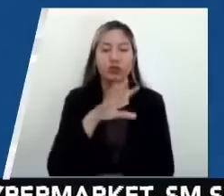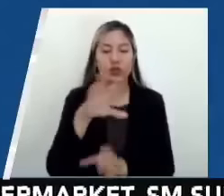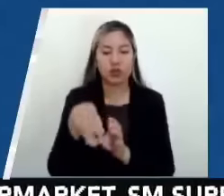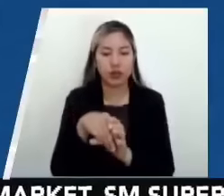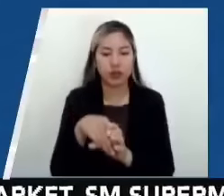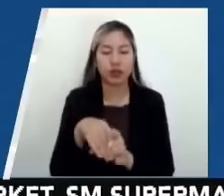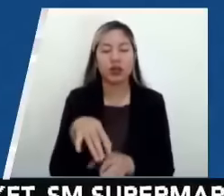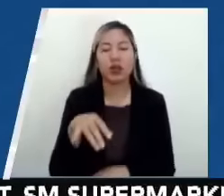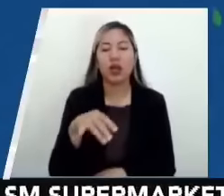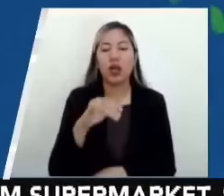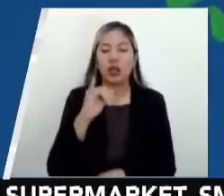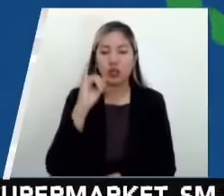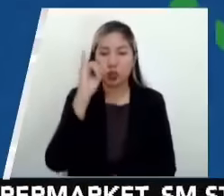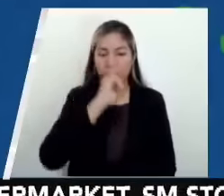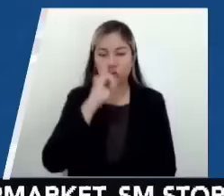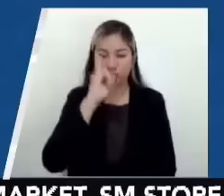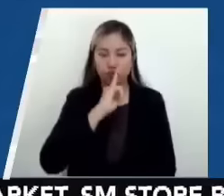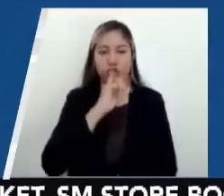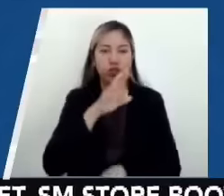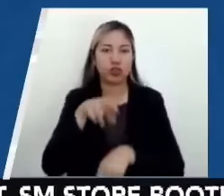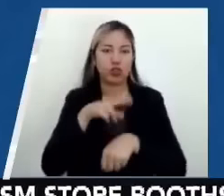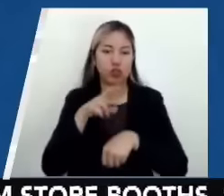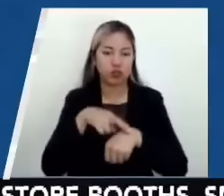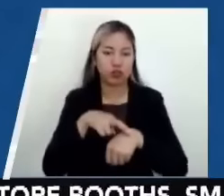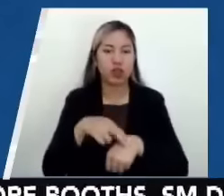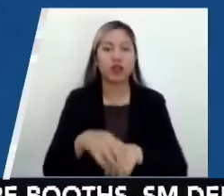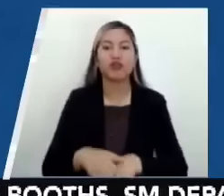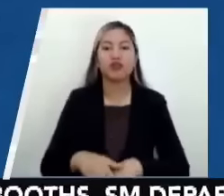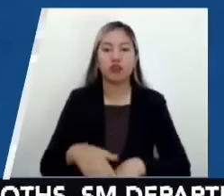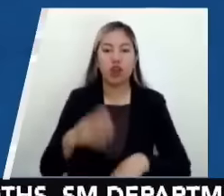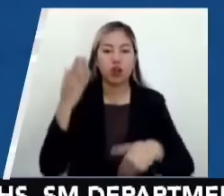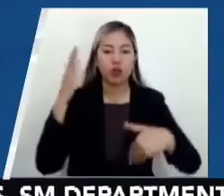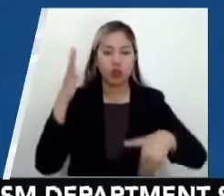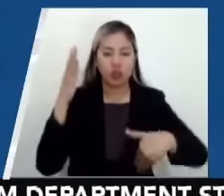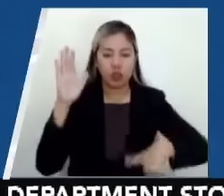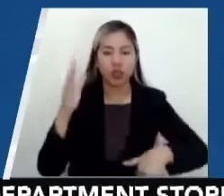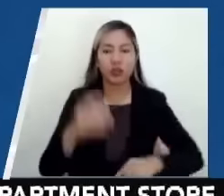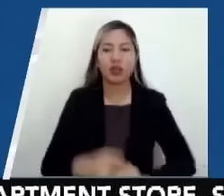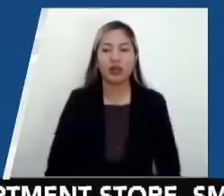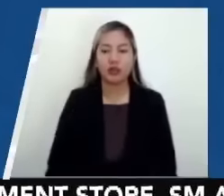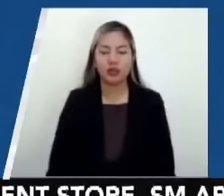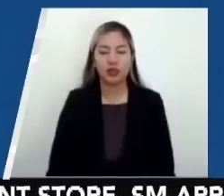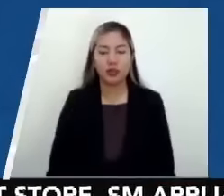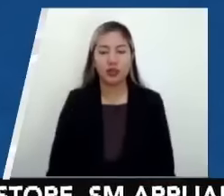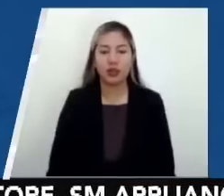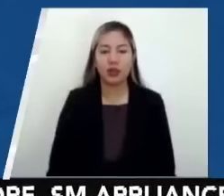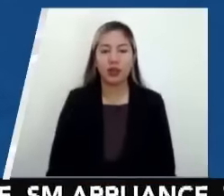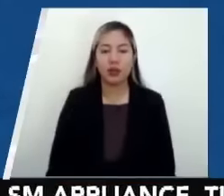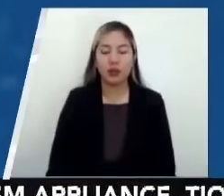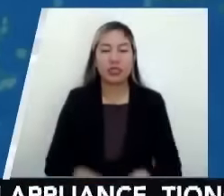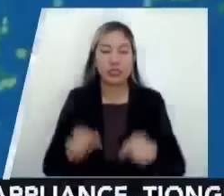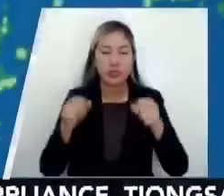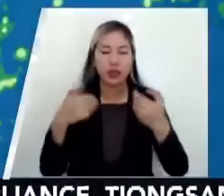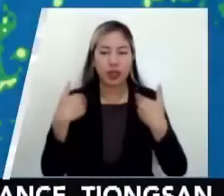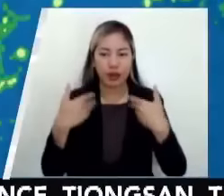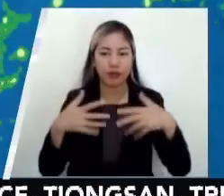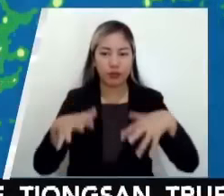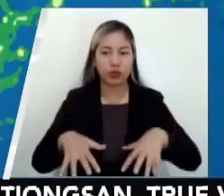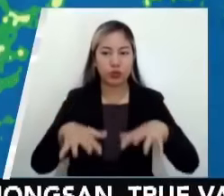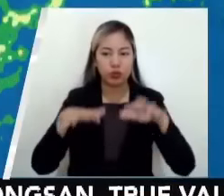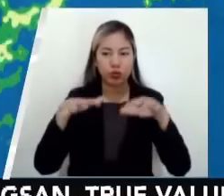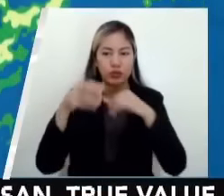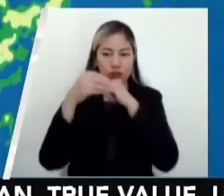at Cordillera. Posible po ang torrential rains na maaaring magdulot ng baha o landslide. Uulanin din ang